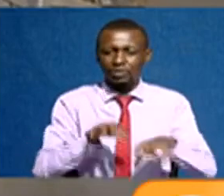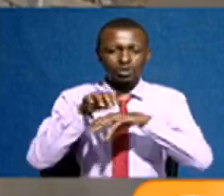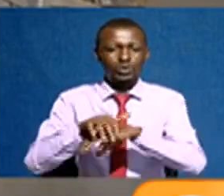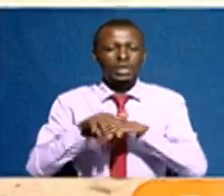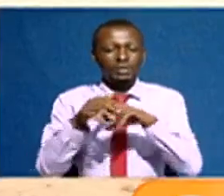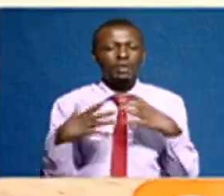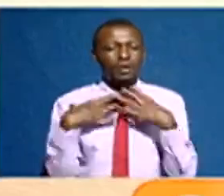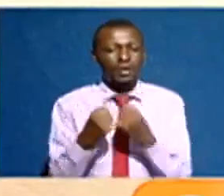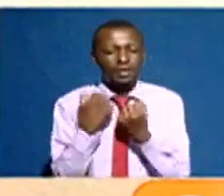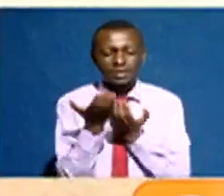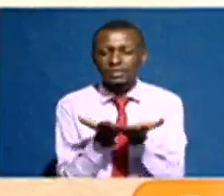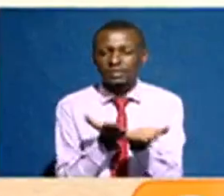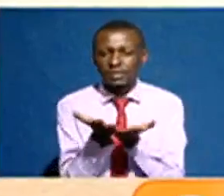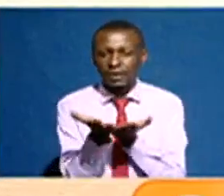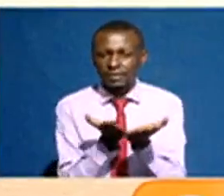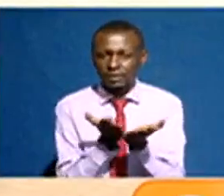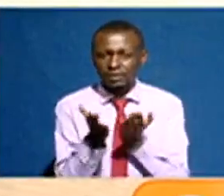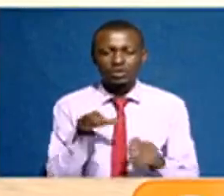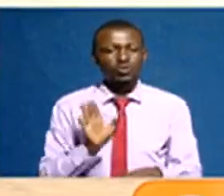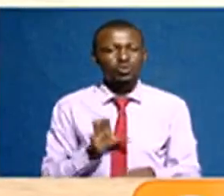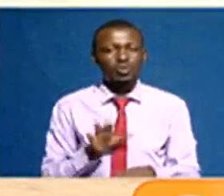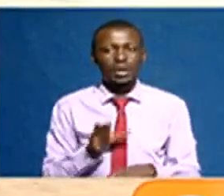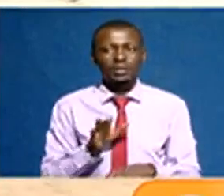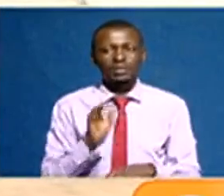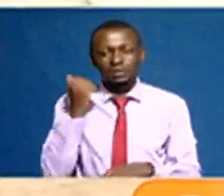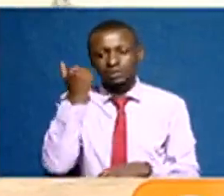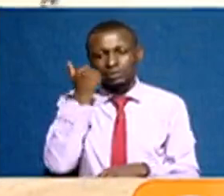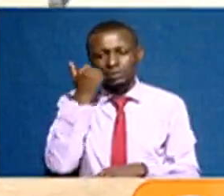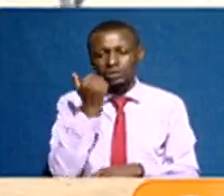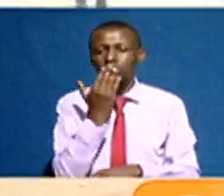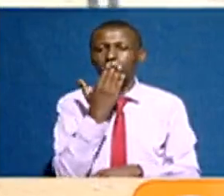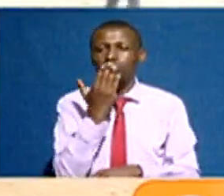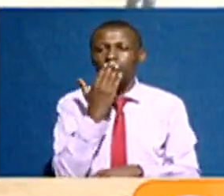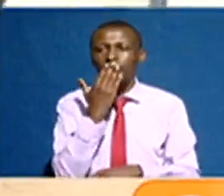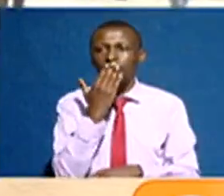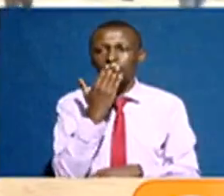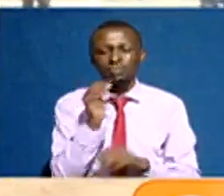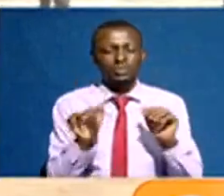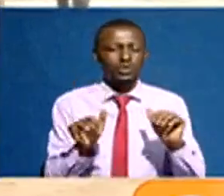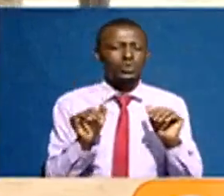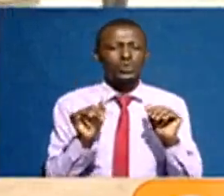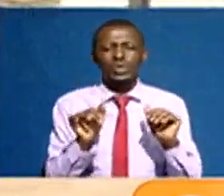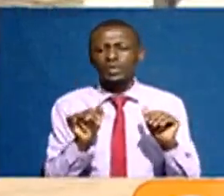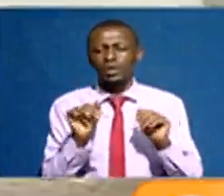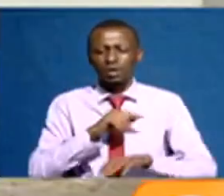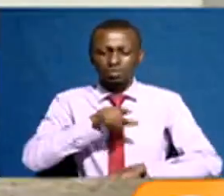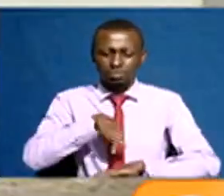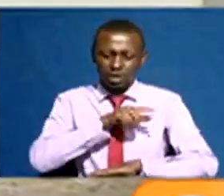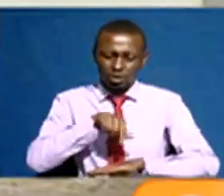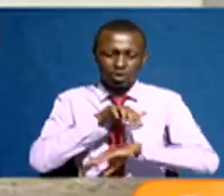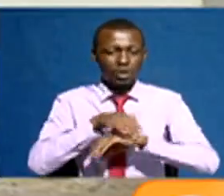mabu juliet guku ana ugj wa kisari licha ya kiri kwa saa kadha